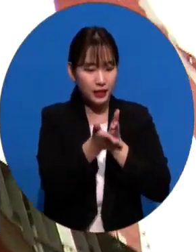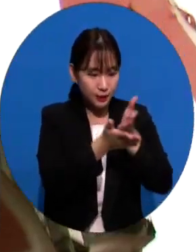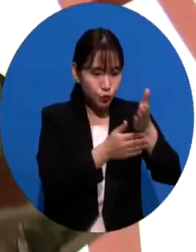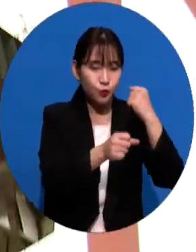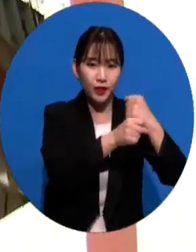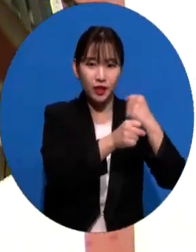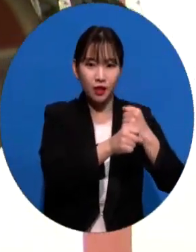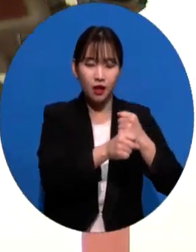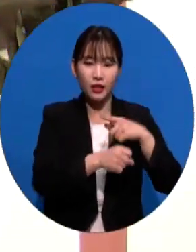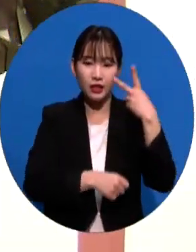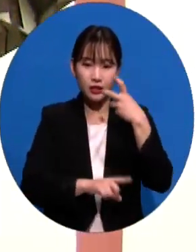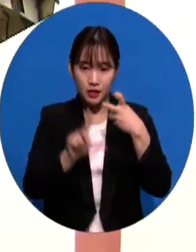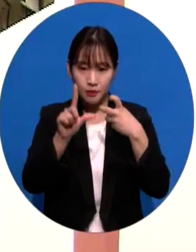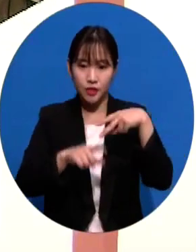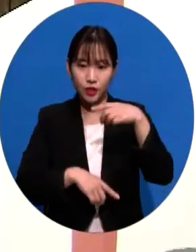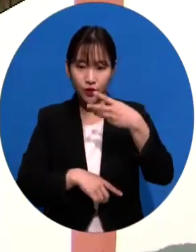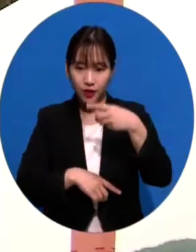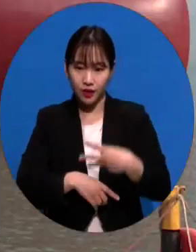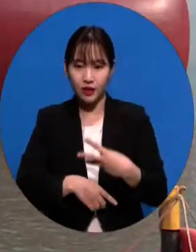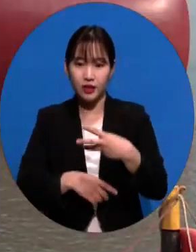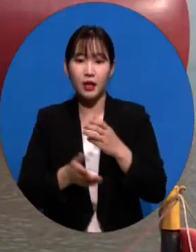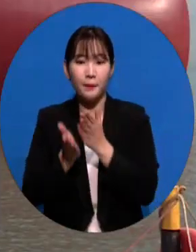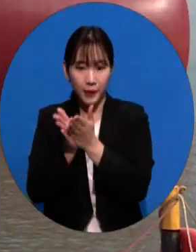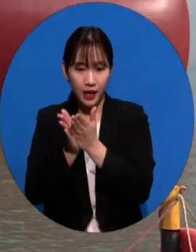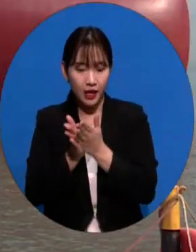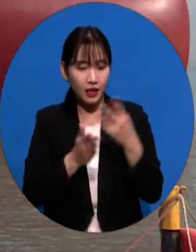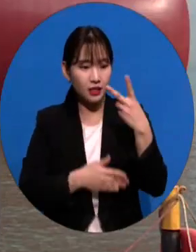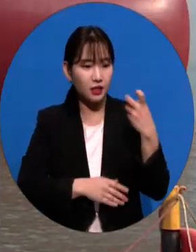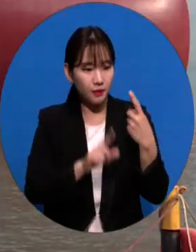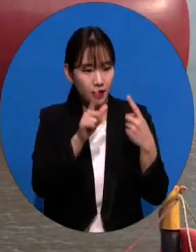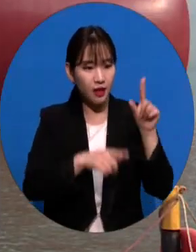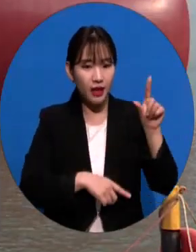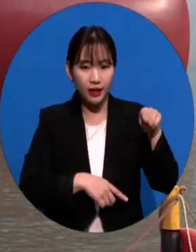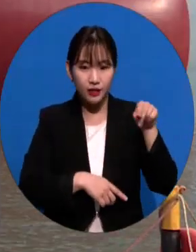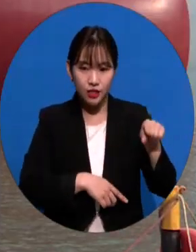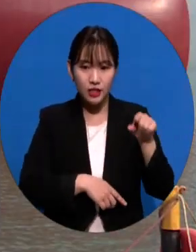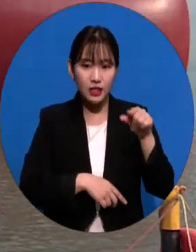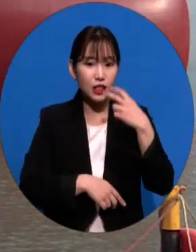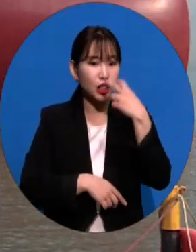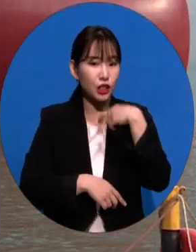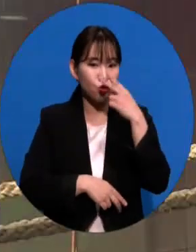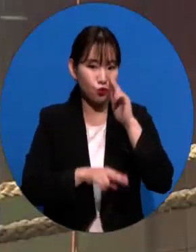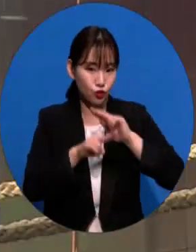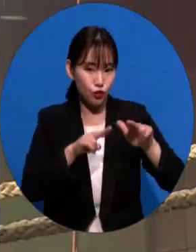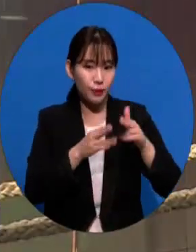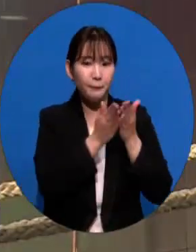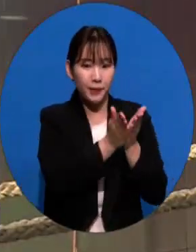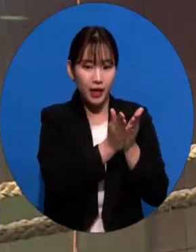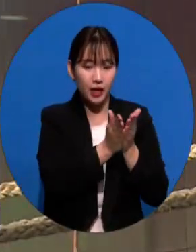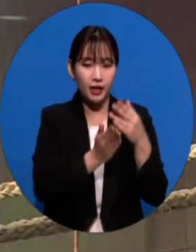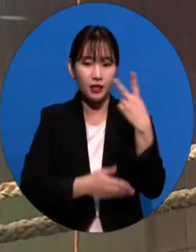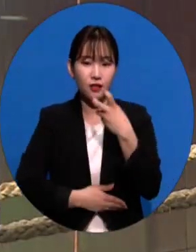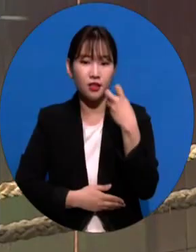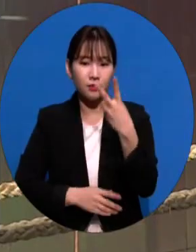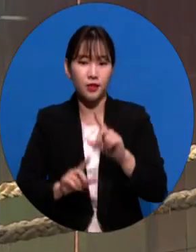삼았지만 2020년 셔틀 탱커, 2021년 LNG 이중연료 추진선박,